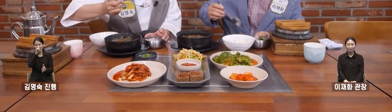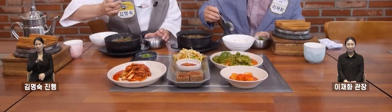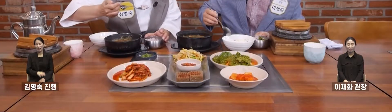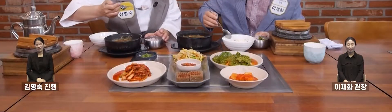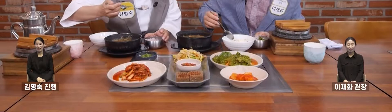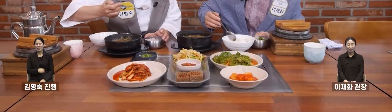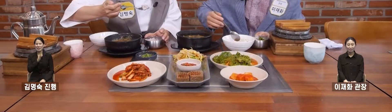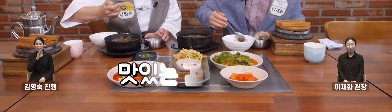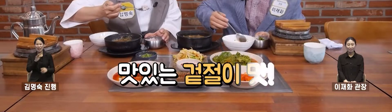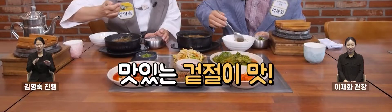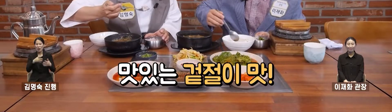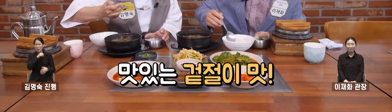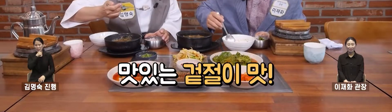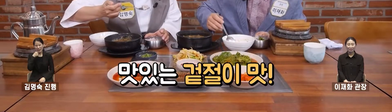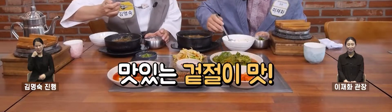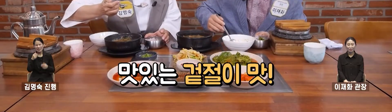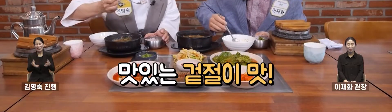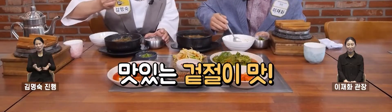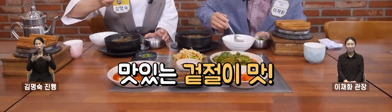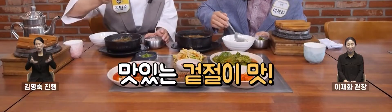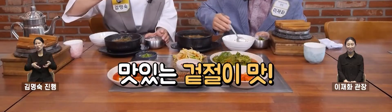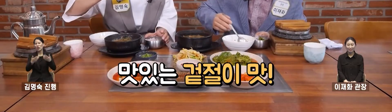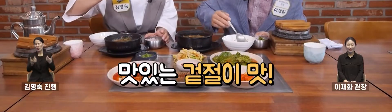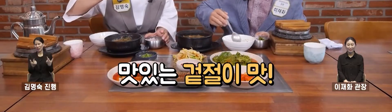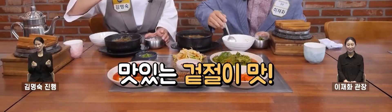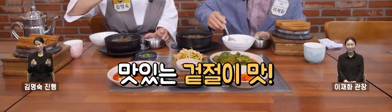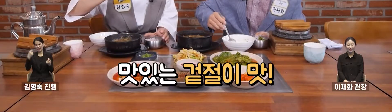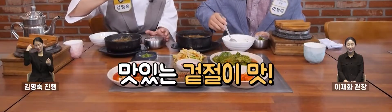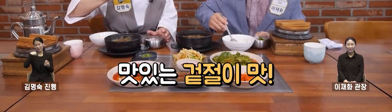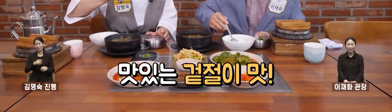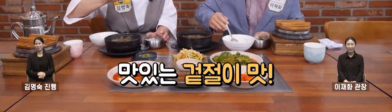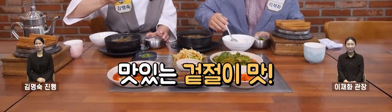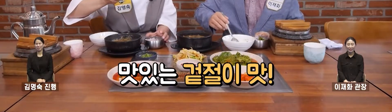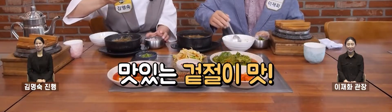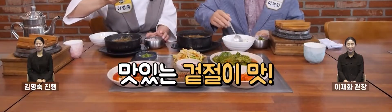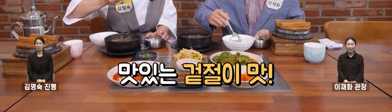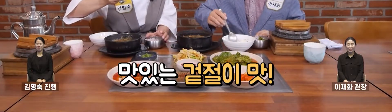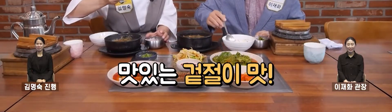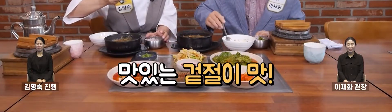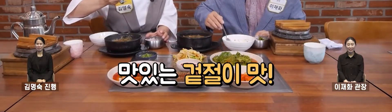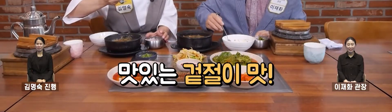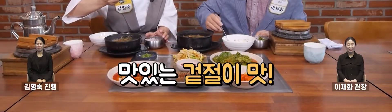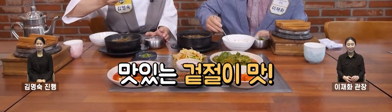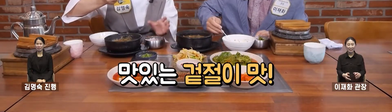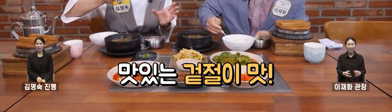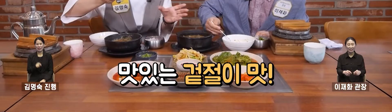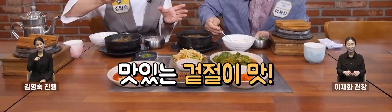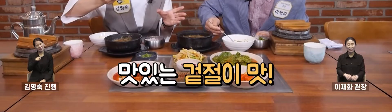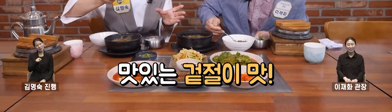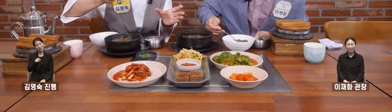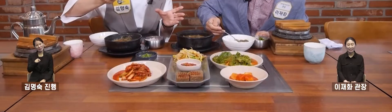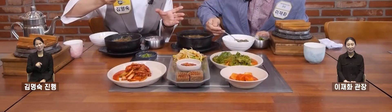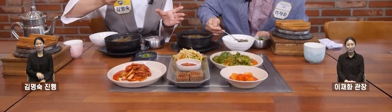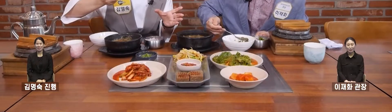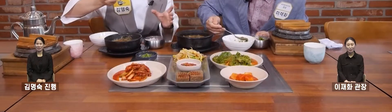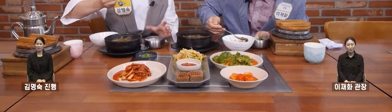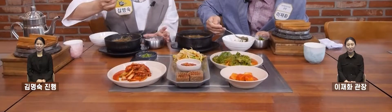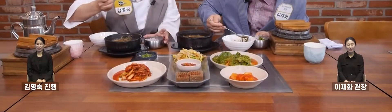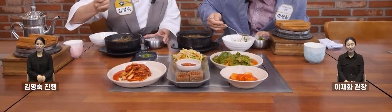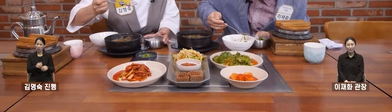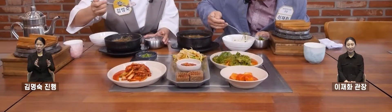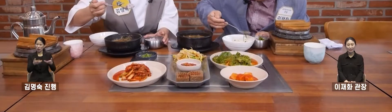진짜 겉절이 네. 맛있는 겉절이. 김치 뭐 그 겉절이하고는 비교가 안 되죠? 이거는 그러니까